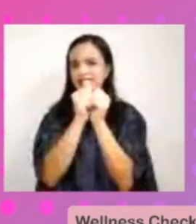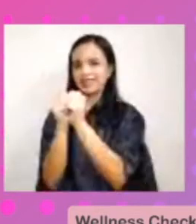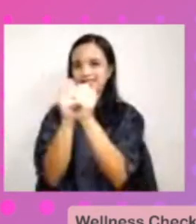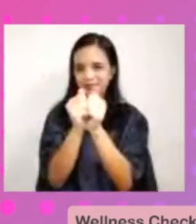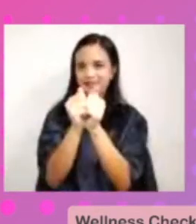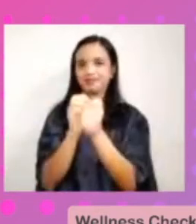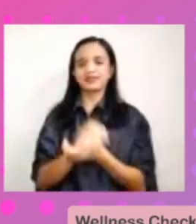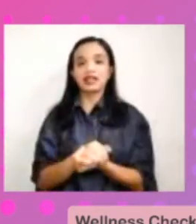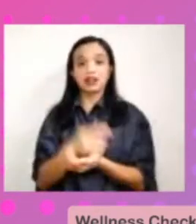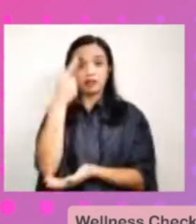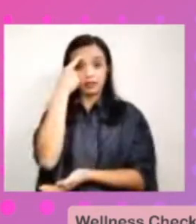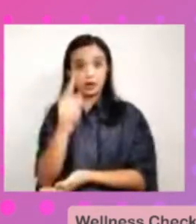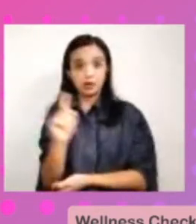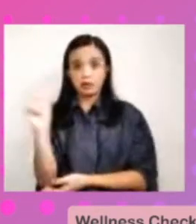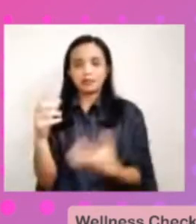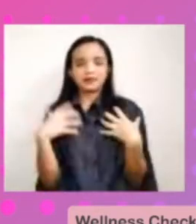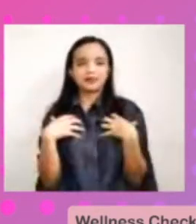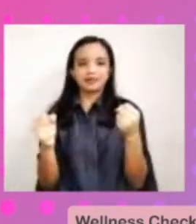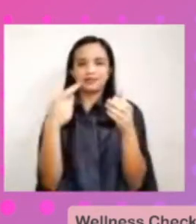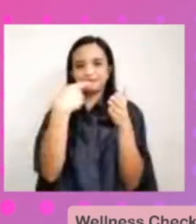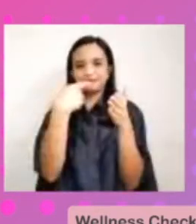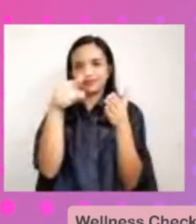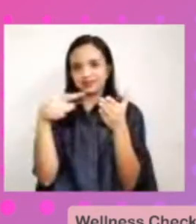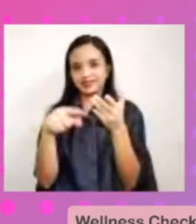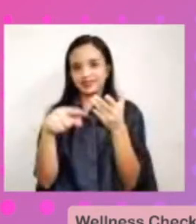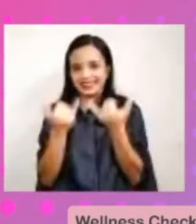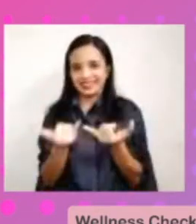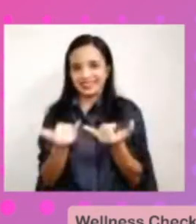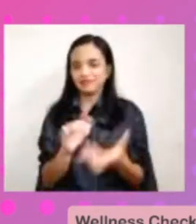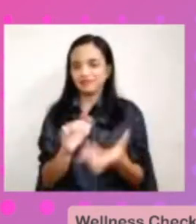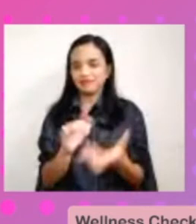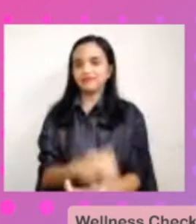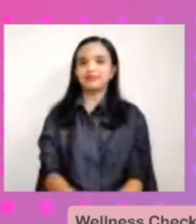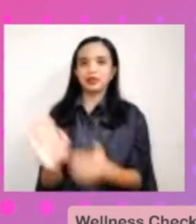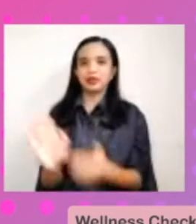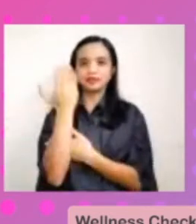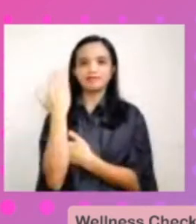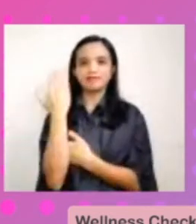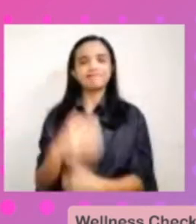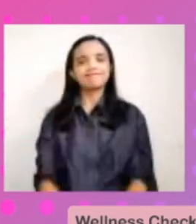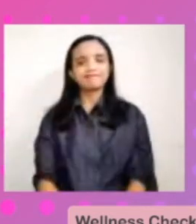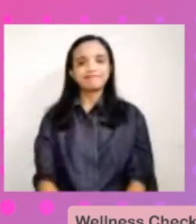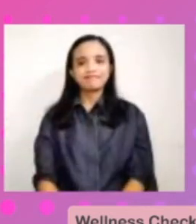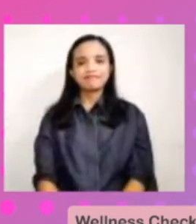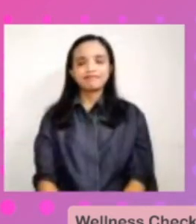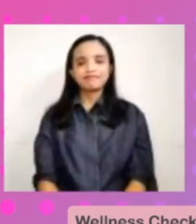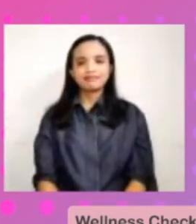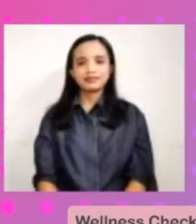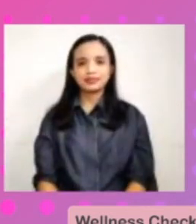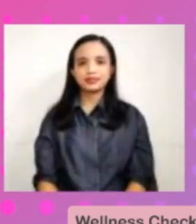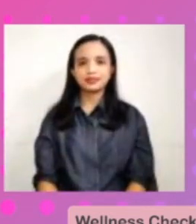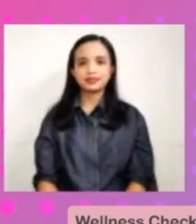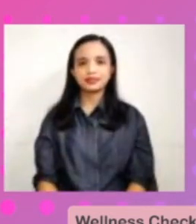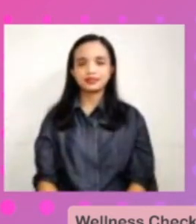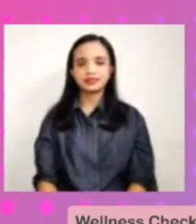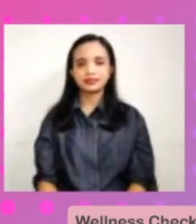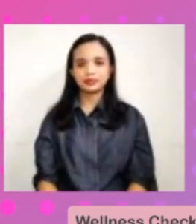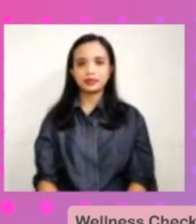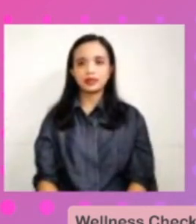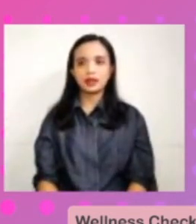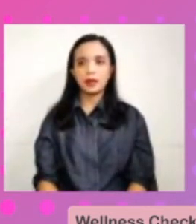morning, everyone. Ayan, good morning po sa inyong tatlo, no? Salamat po na kahit holiday,